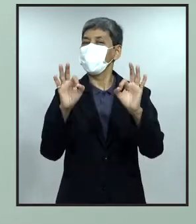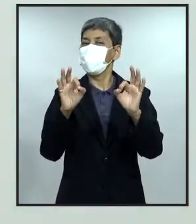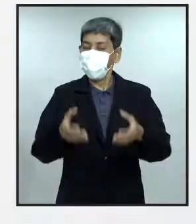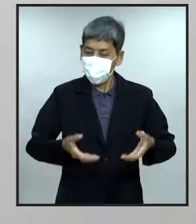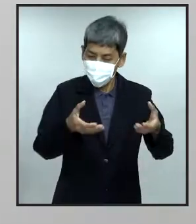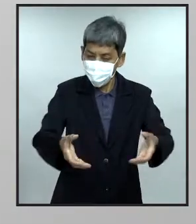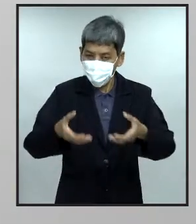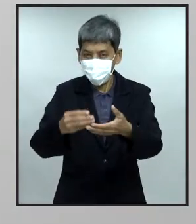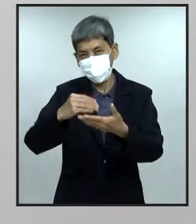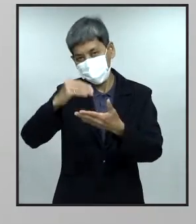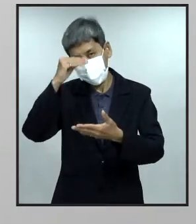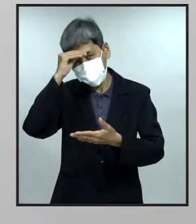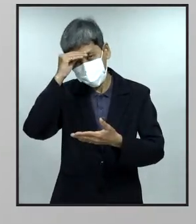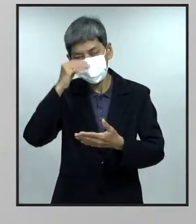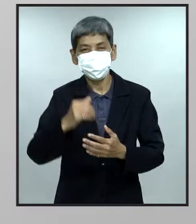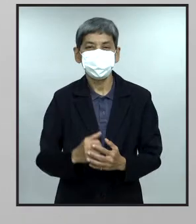นักเรียน